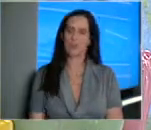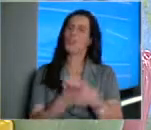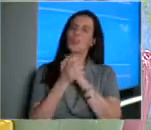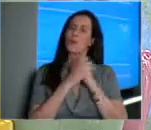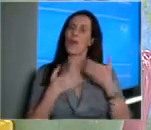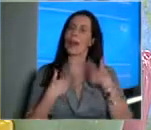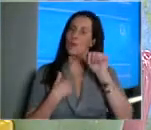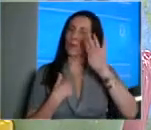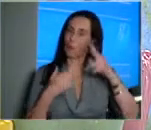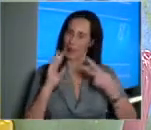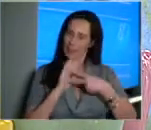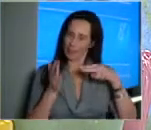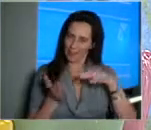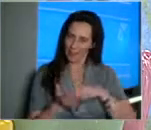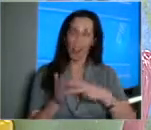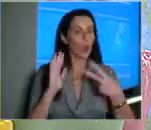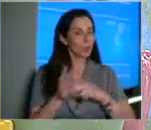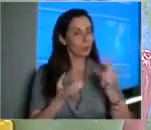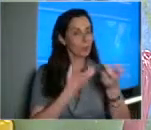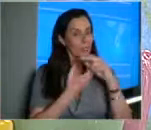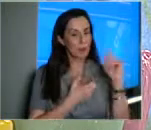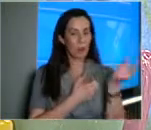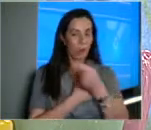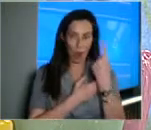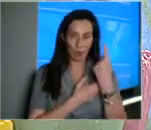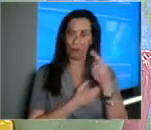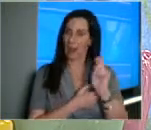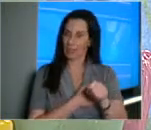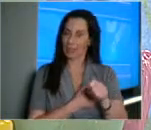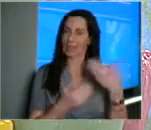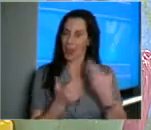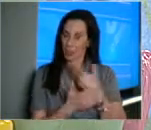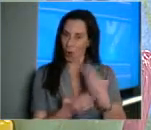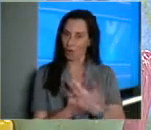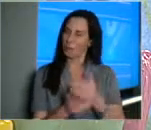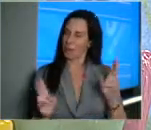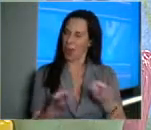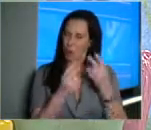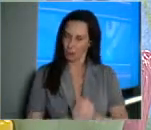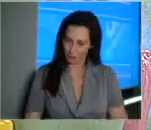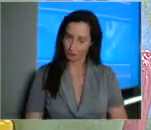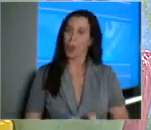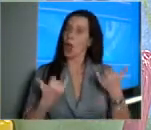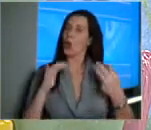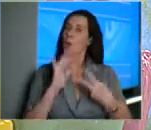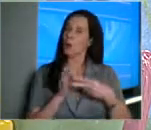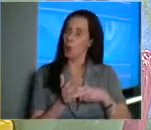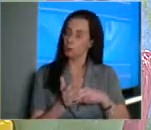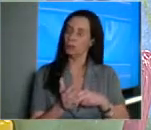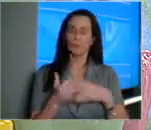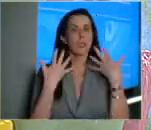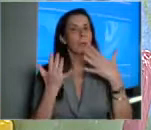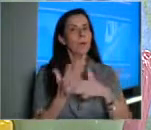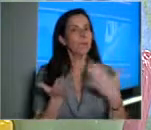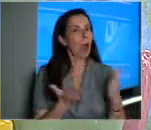שלום לכם, אתם על א' ב' בפוליטיקה, התוכנית שתכניס את כולנו לעולם הכנסת והאקטואליה בנחיתה רכה. היום בתוכנית אנחנו נדבר